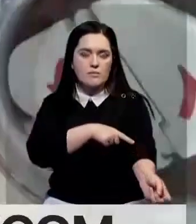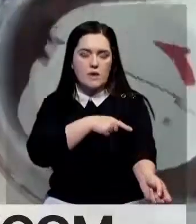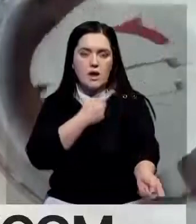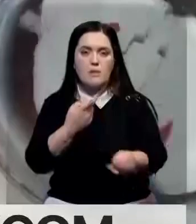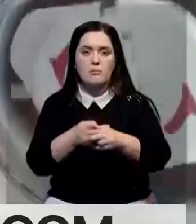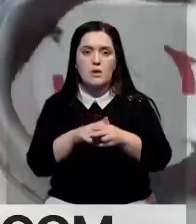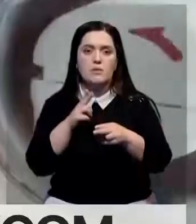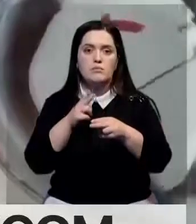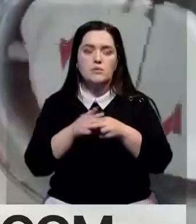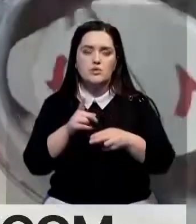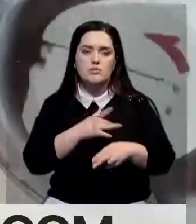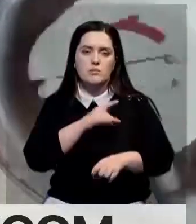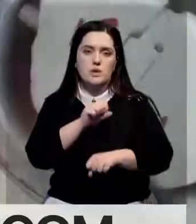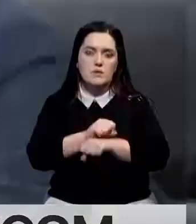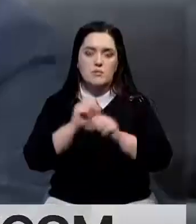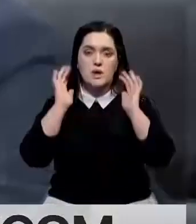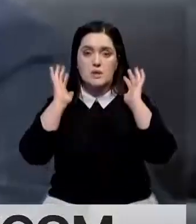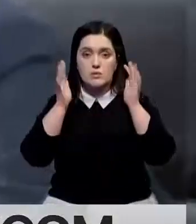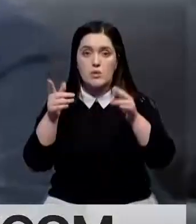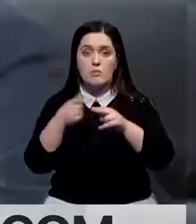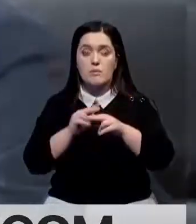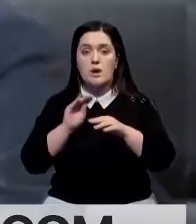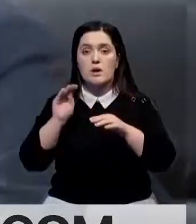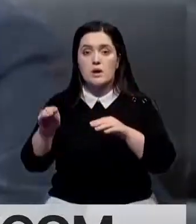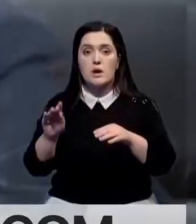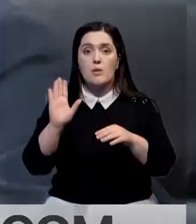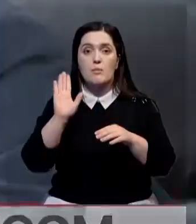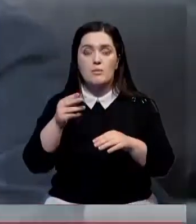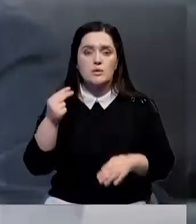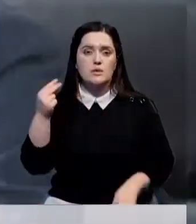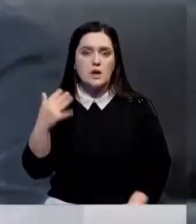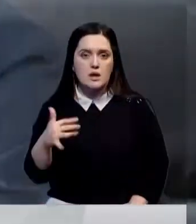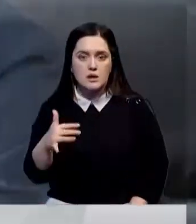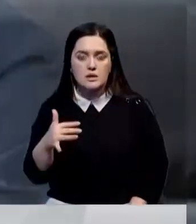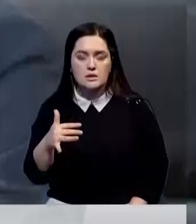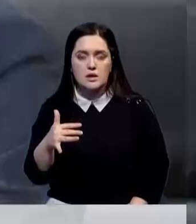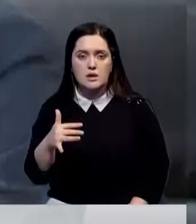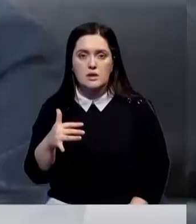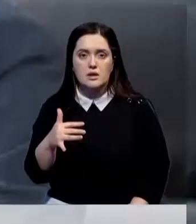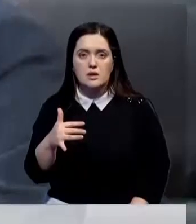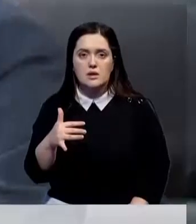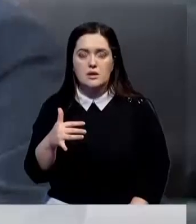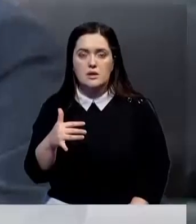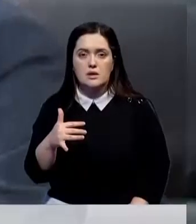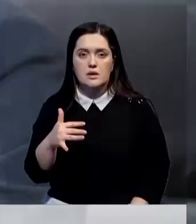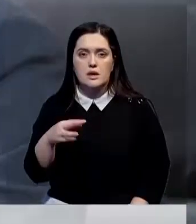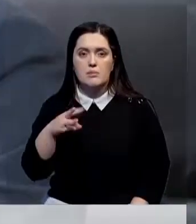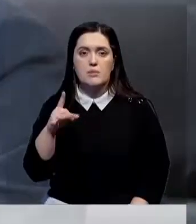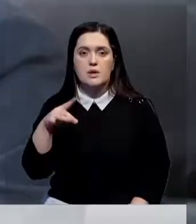предупреждать инфаркты и инсульты. Больница оснастится более дорогостоящими такими аппаратами, как